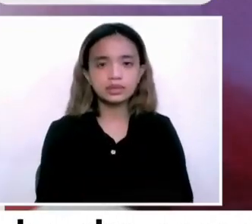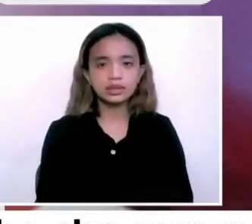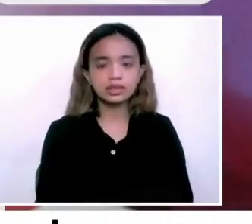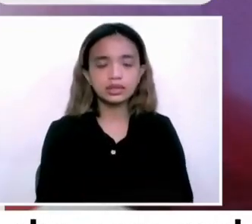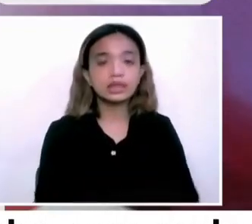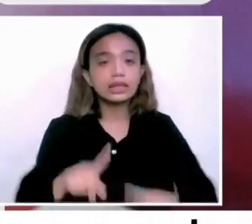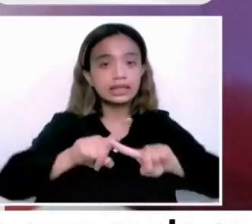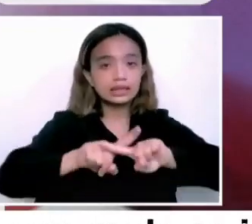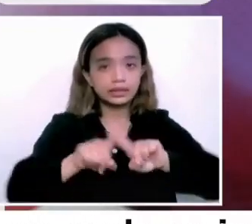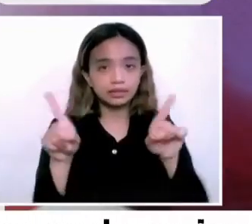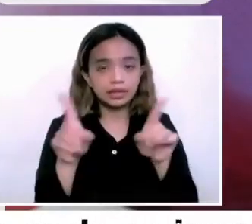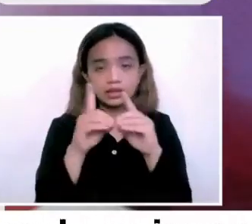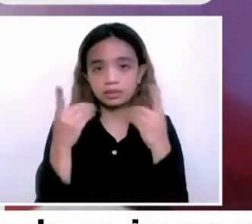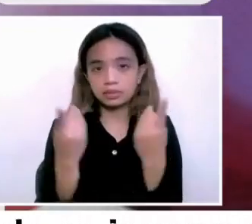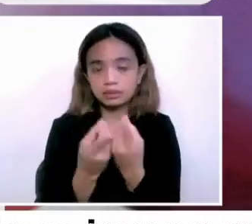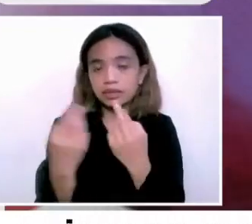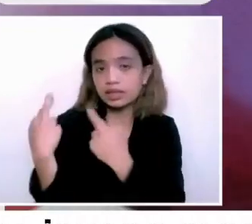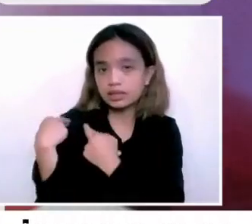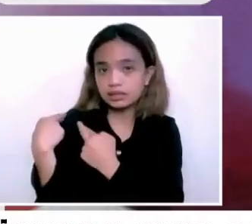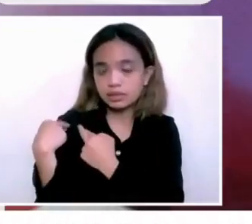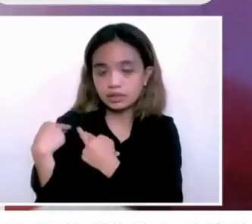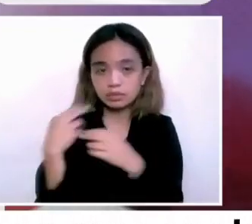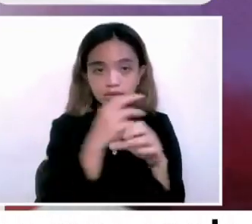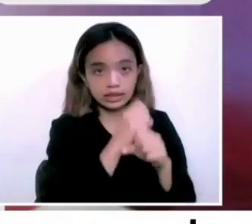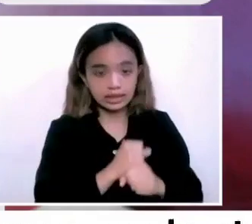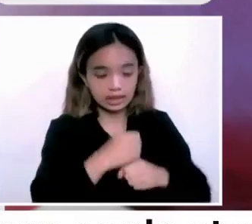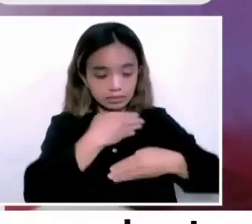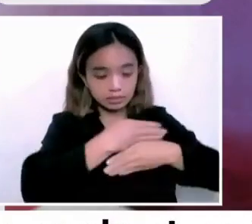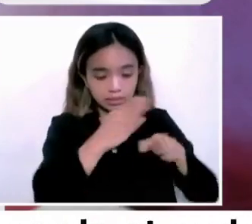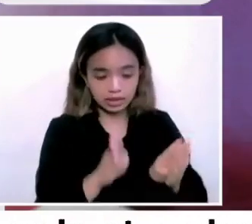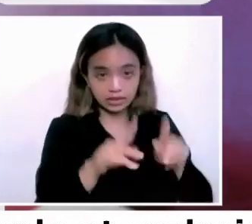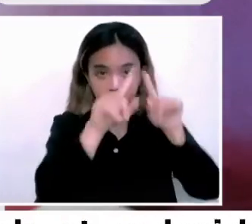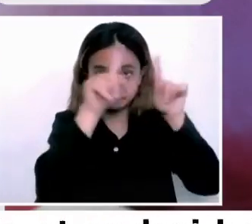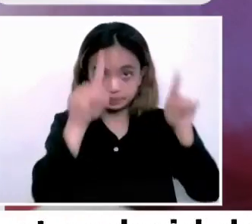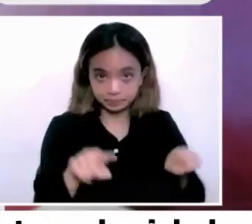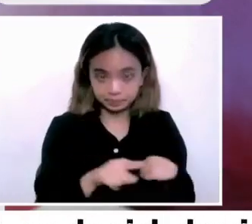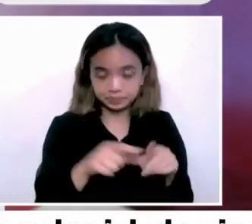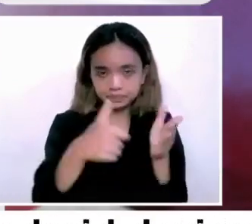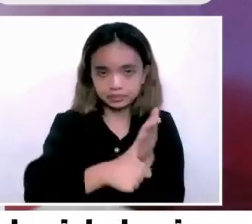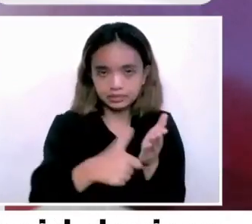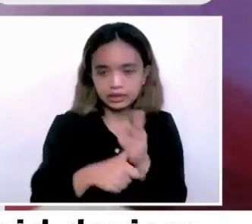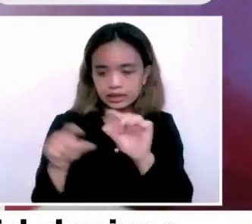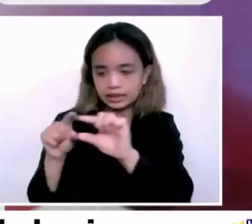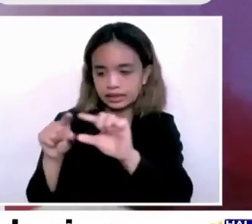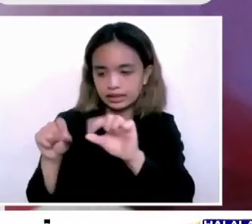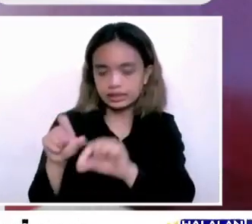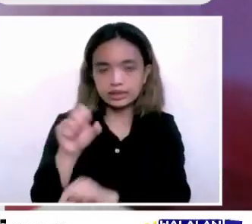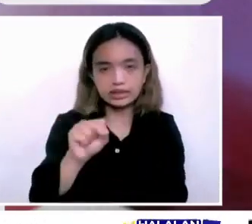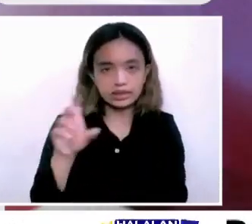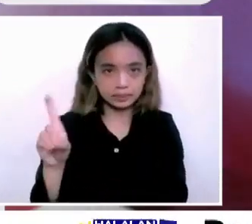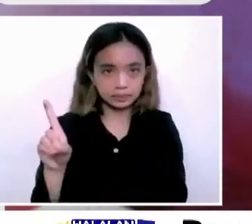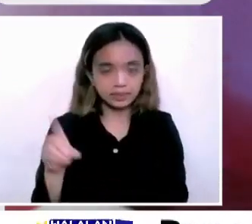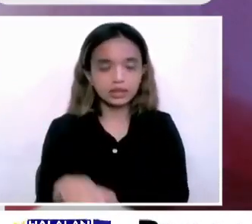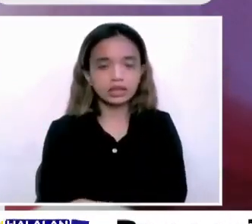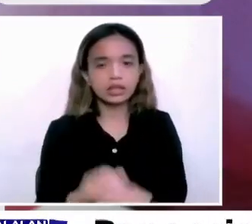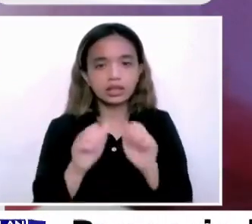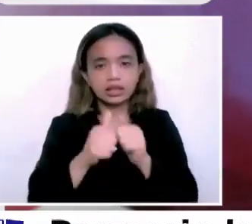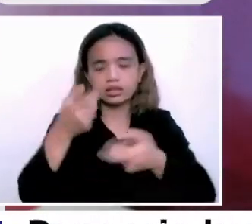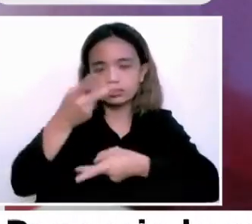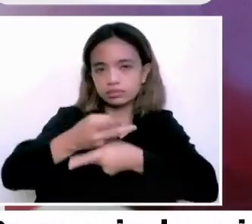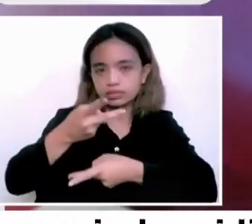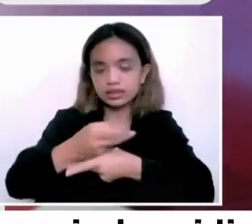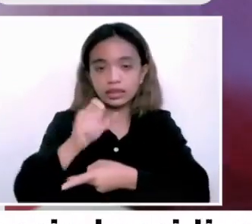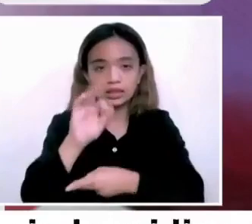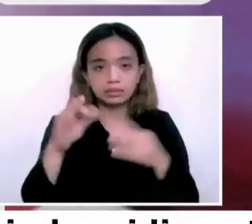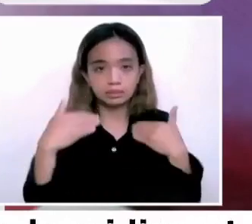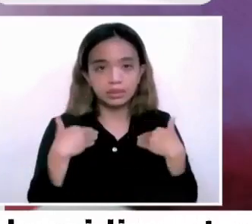retrieval ng SD cards at ballot boxes. Yung Treasurer's Office ang namamahala sa safekeeping ng mga ballot boxes. Kung sakaling may